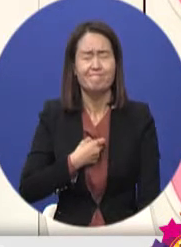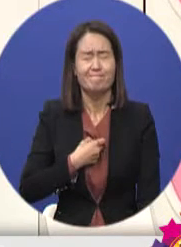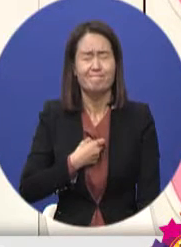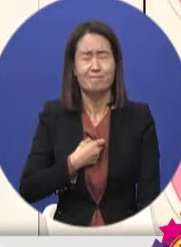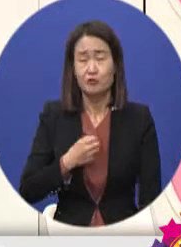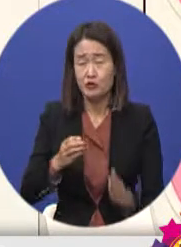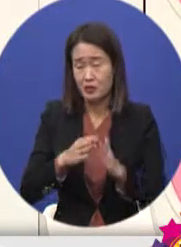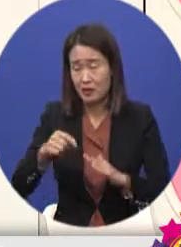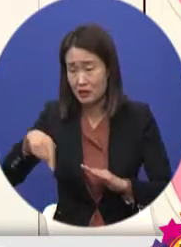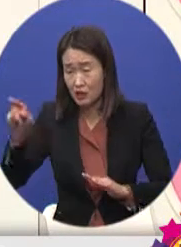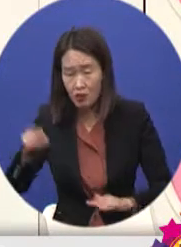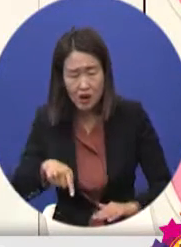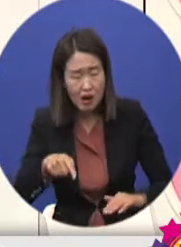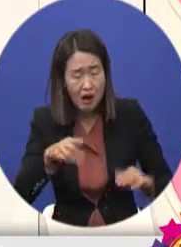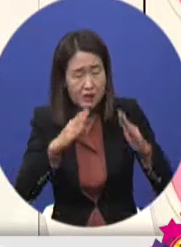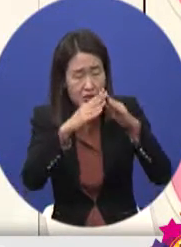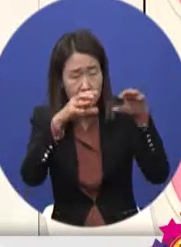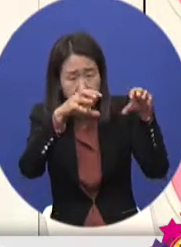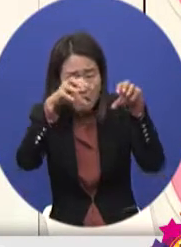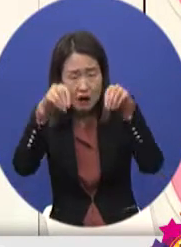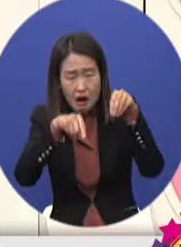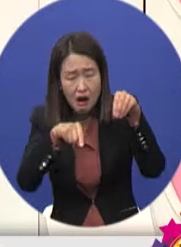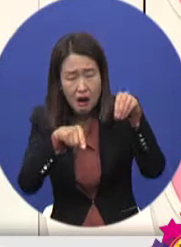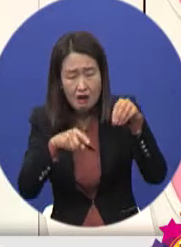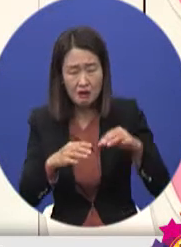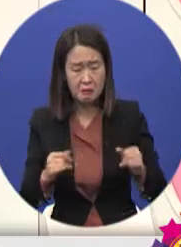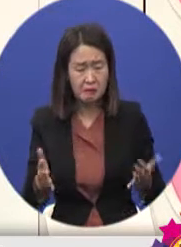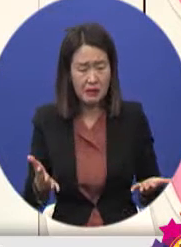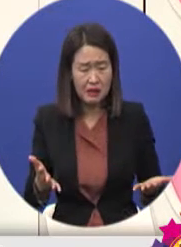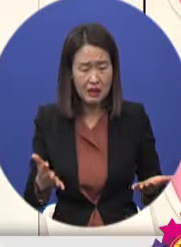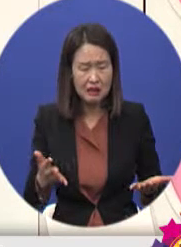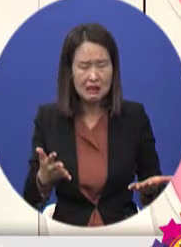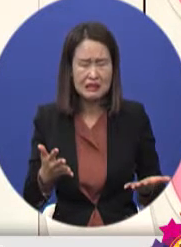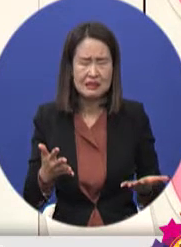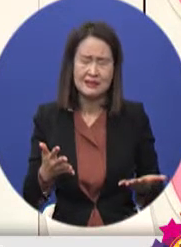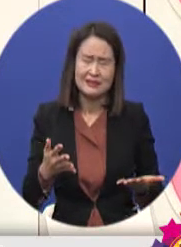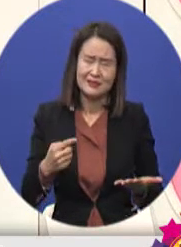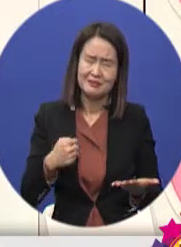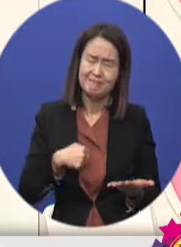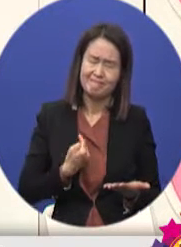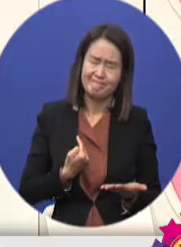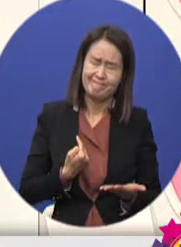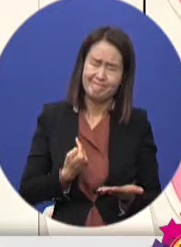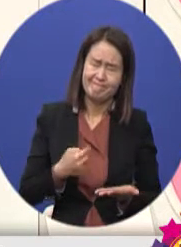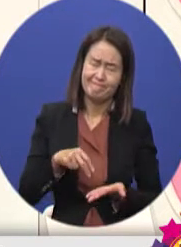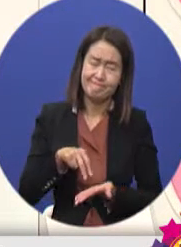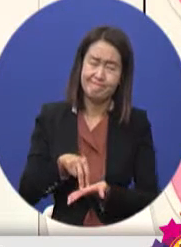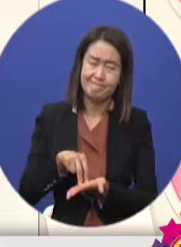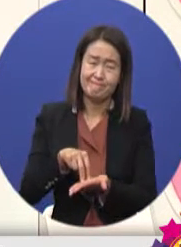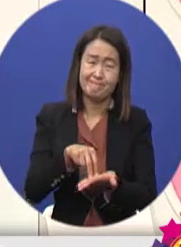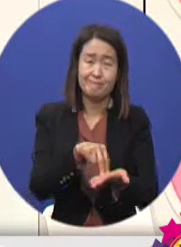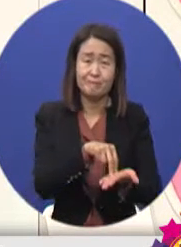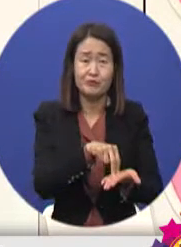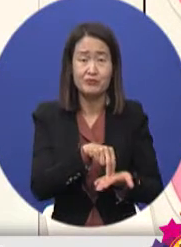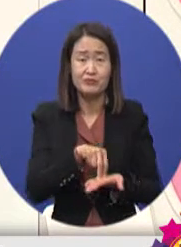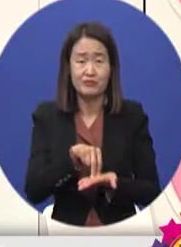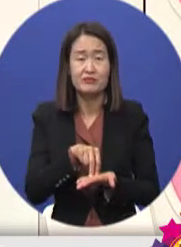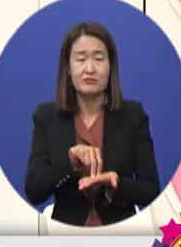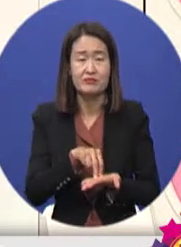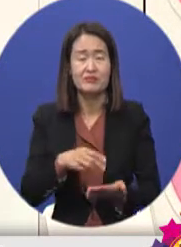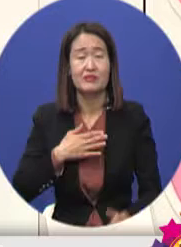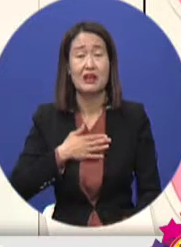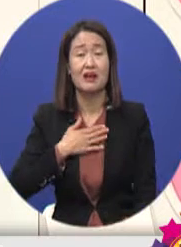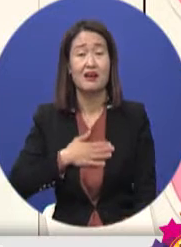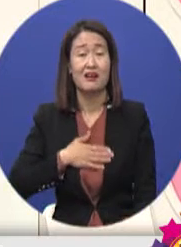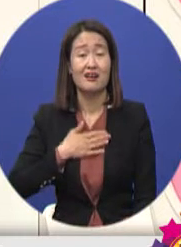갔다 돌아오면 불이 꺼져 있어서 인적이 없을 때, 인기척이 없을 때 그 쓸쓸함, 허전함을 제가